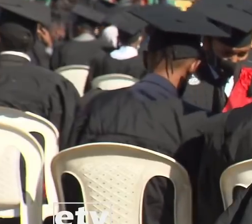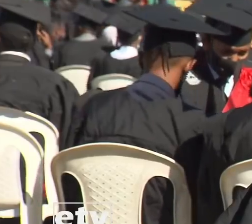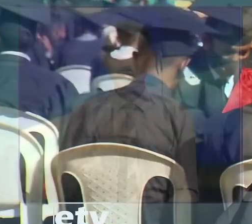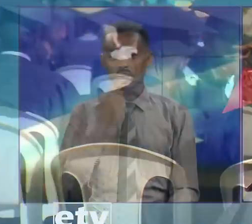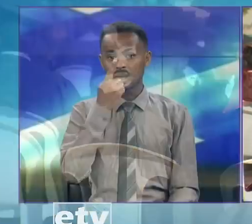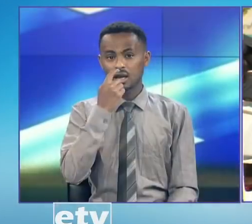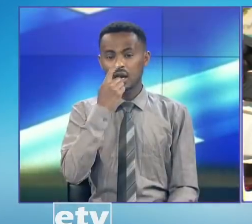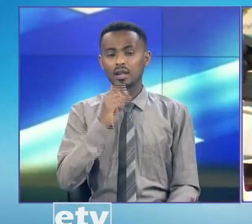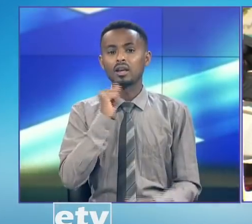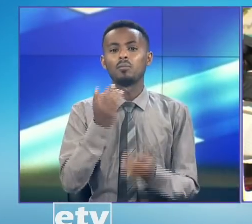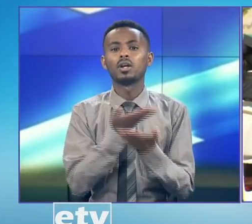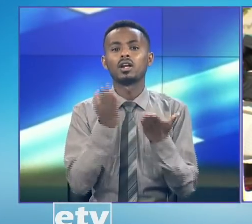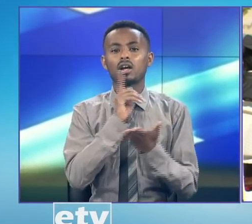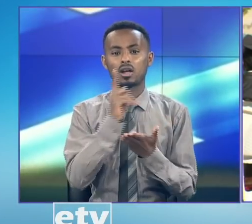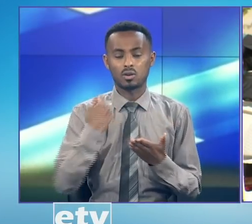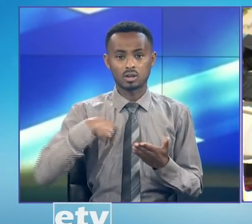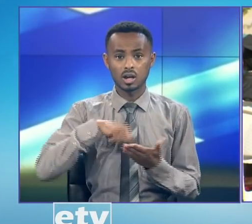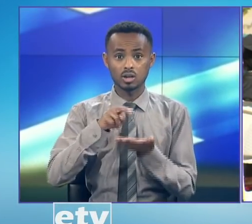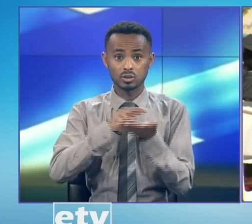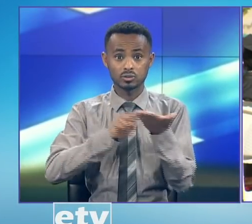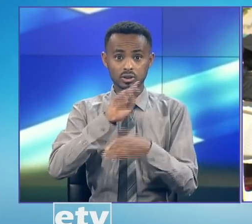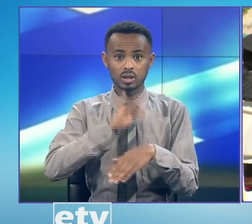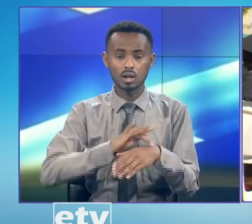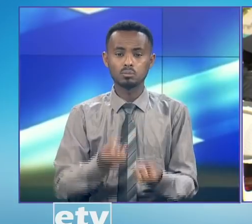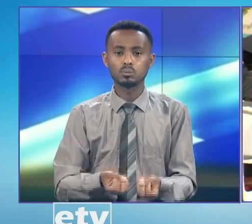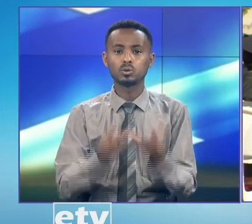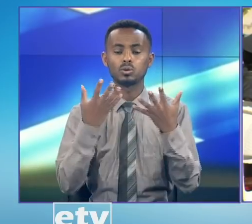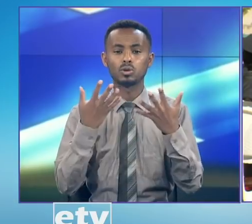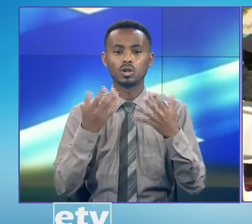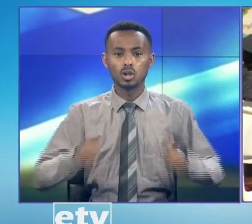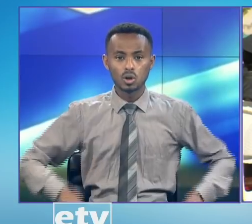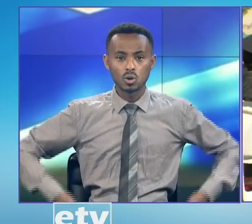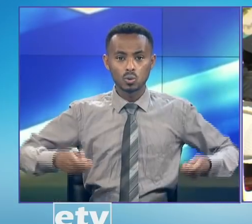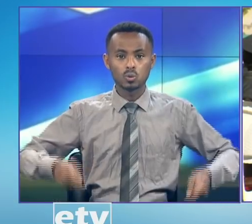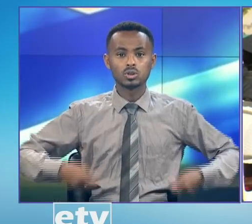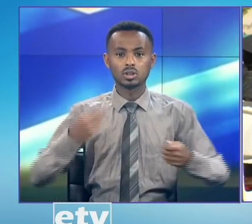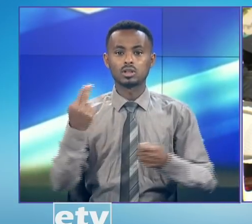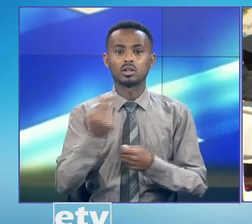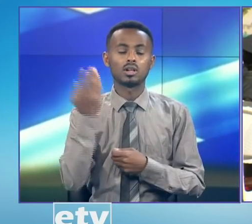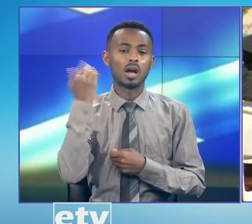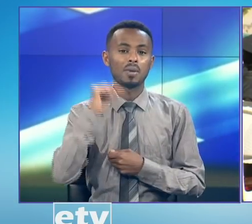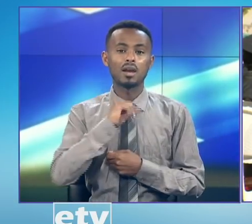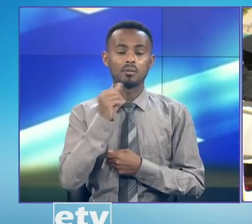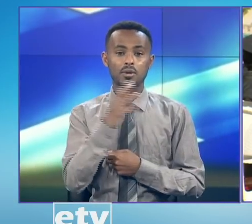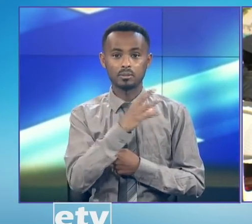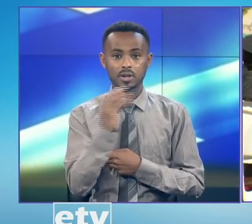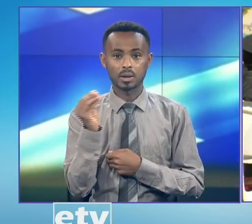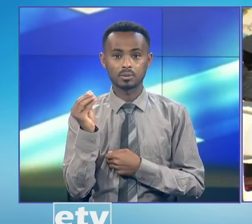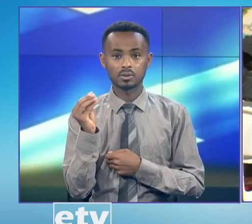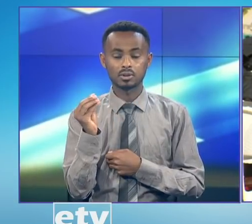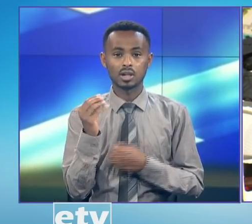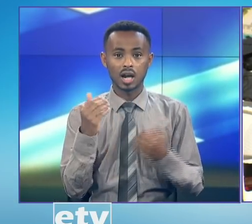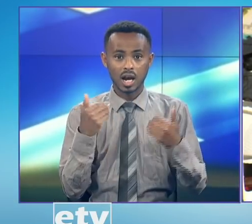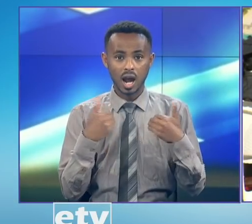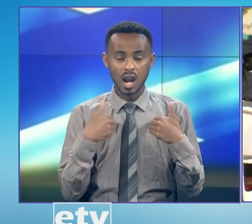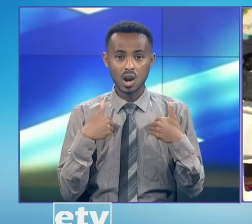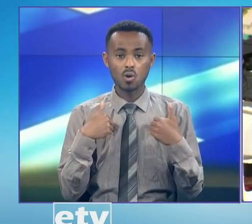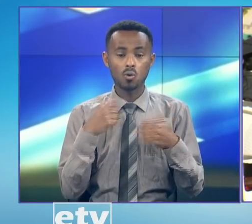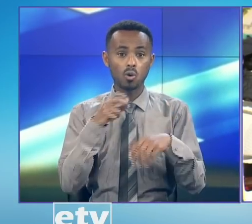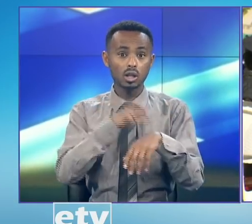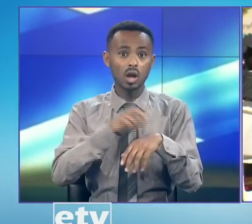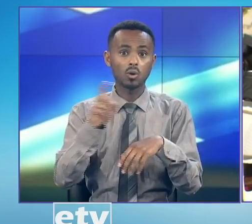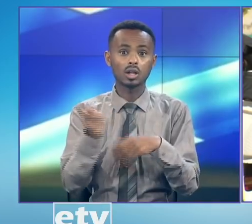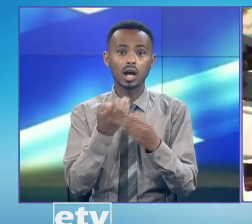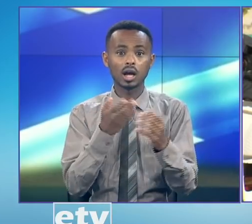ያልተለመደ ነገር ነው ማለት እኛ ግቢ ላይ ብዙ የዊልቸር ተጠቃሚ አልነበረም። እናም ካለው የናባራ